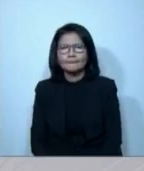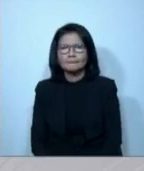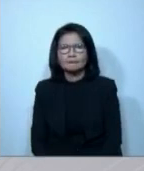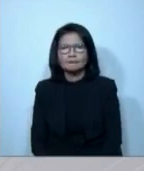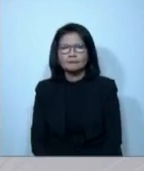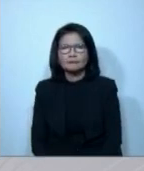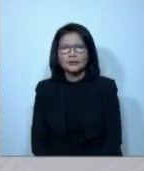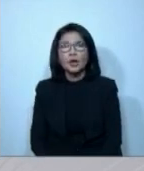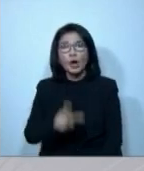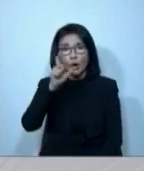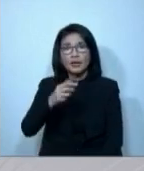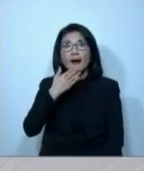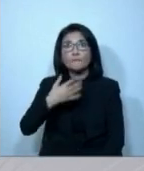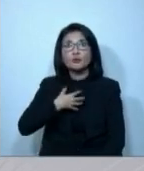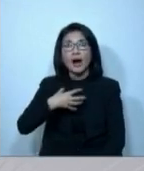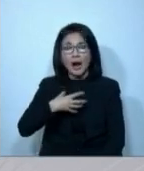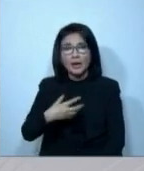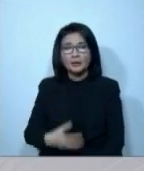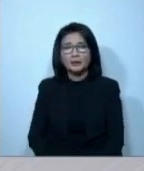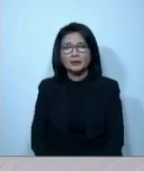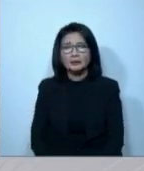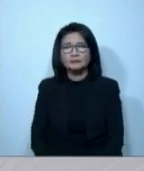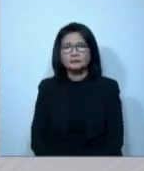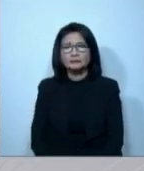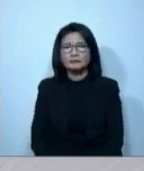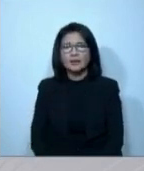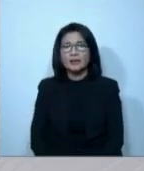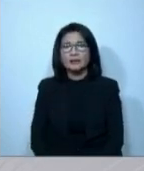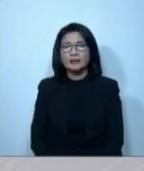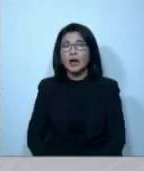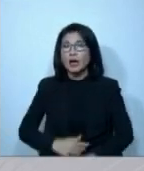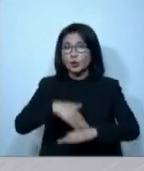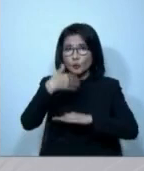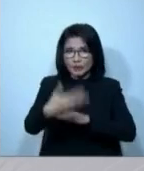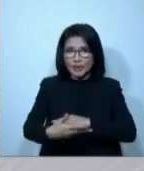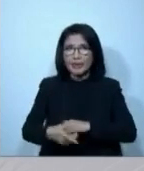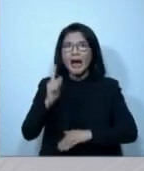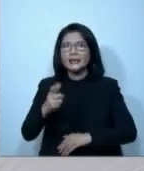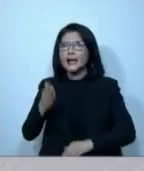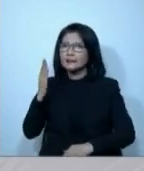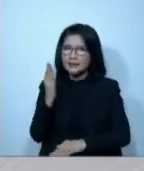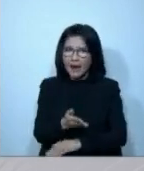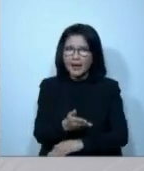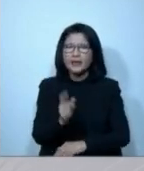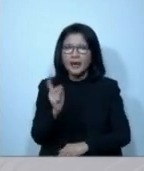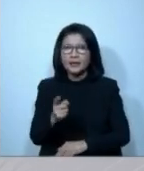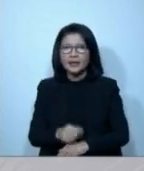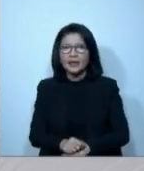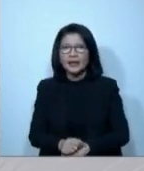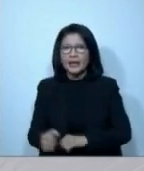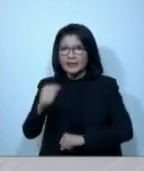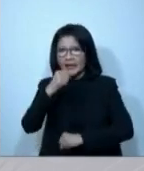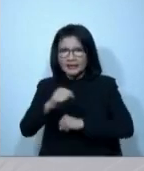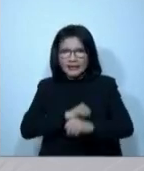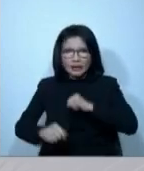pihak yang diberi wewenang, kemudian sudah ada tindakan, dan tindakan pun itu